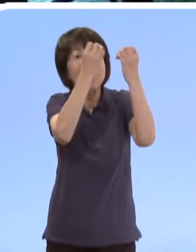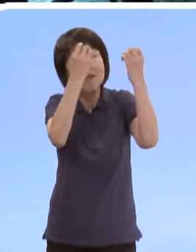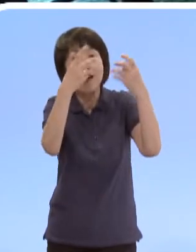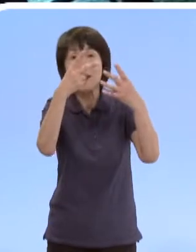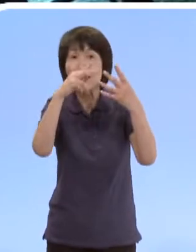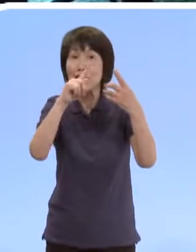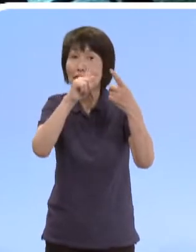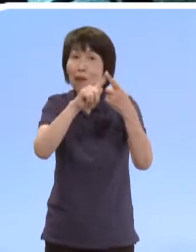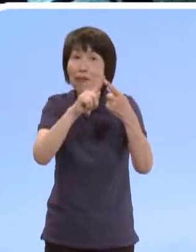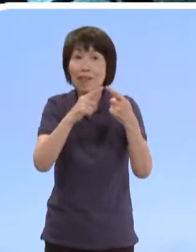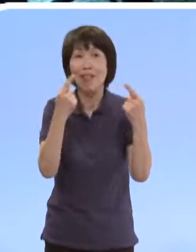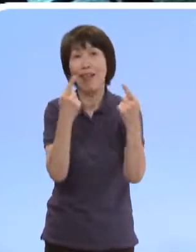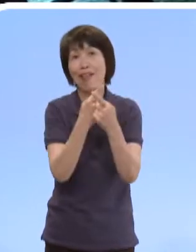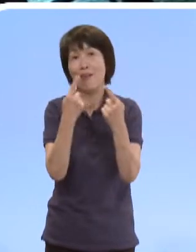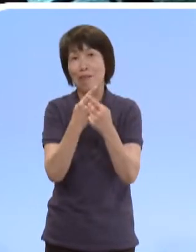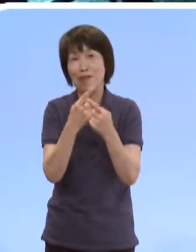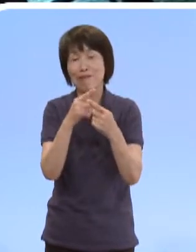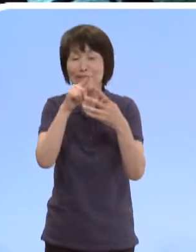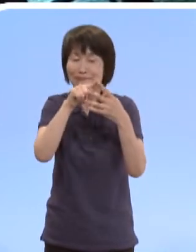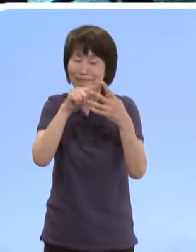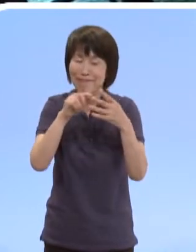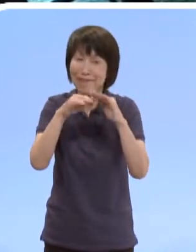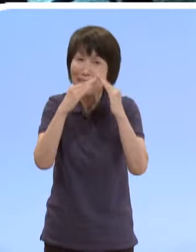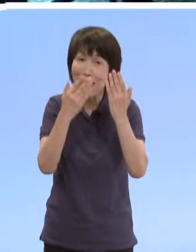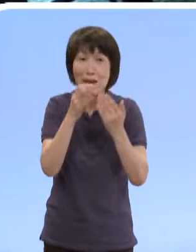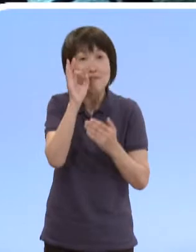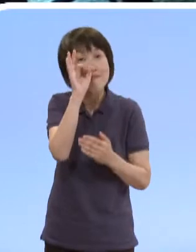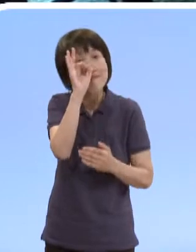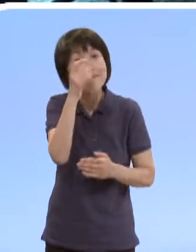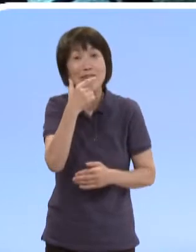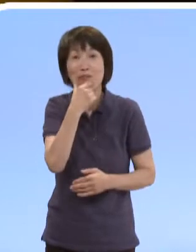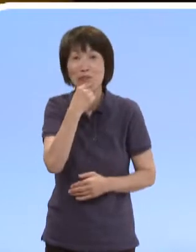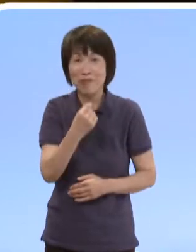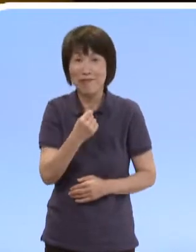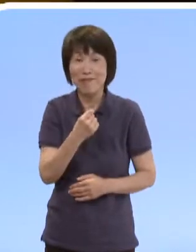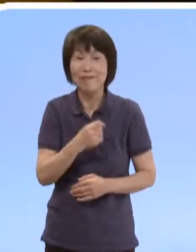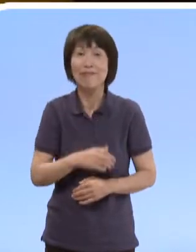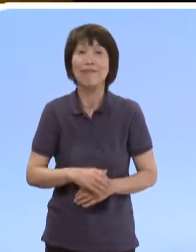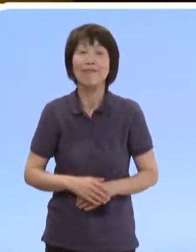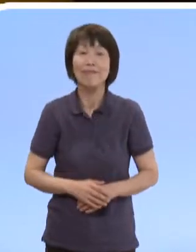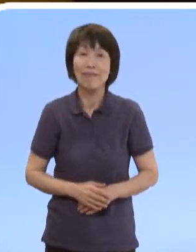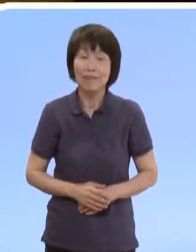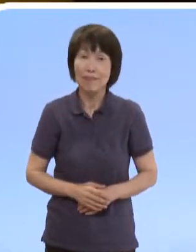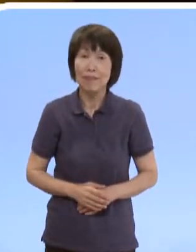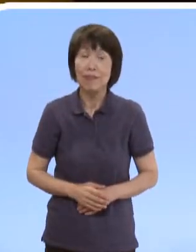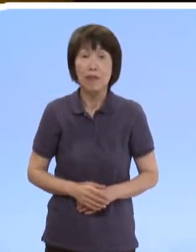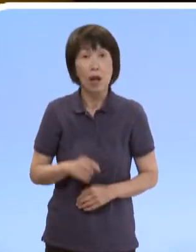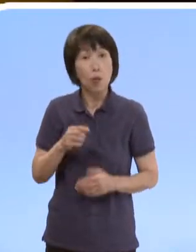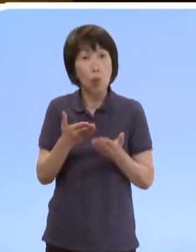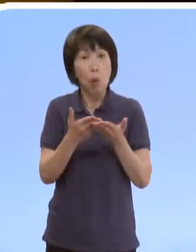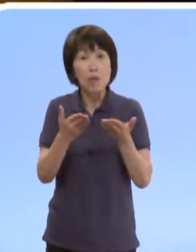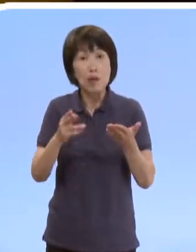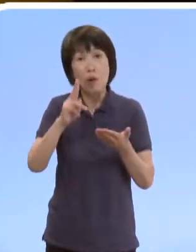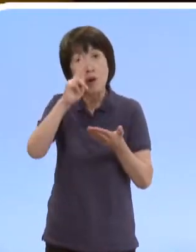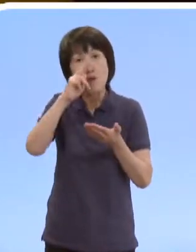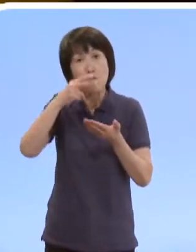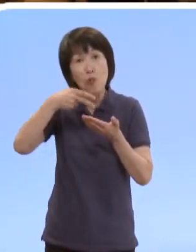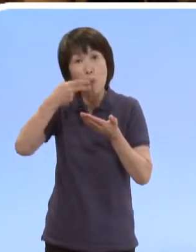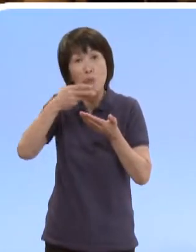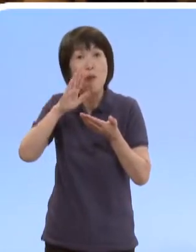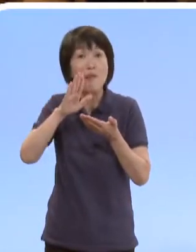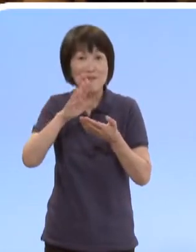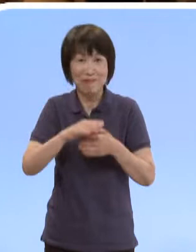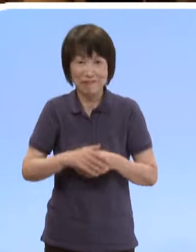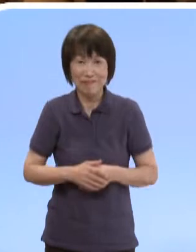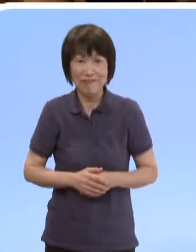ので全部の季節をコンプリートしてもらおうと思ってます。 で、こちらではランチタイムもあると聞いたんです